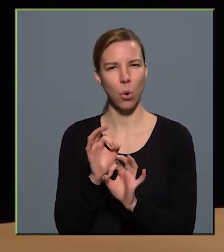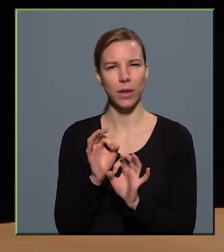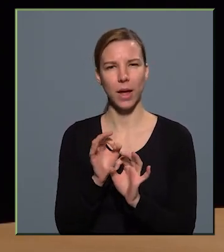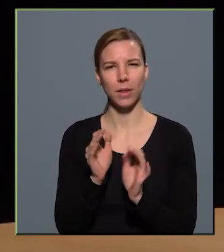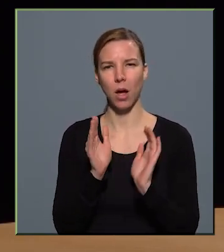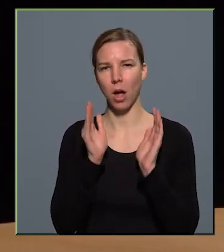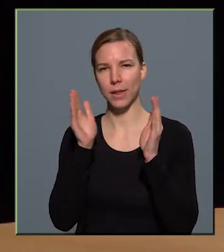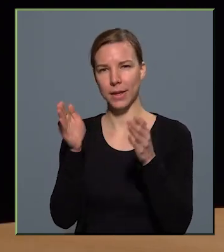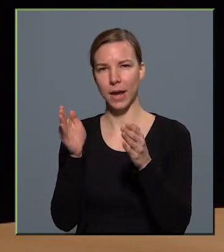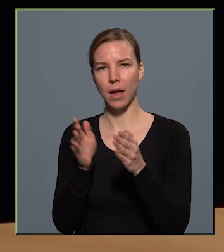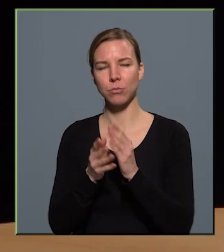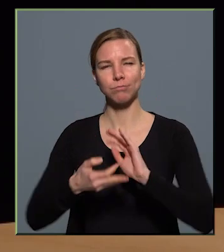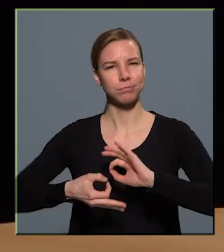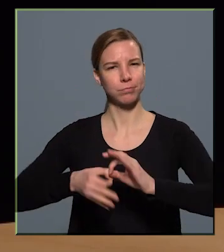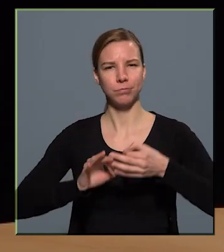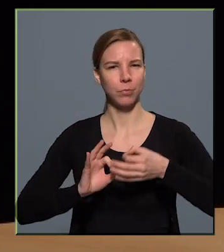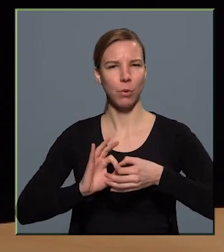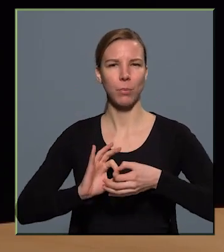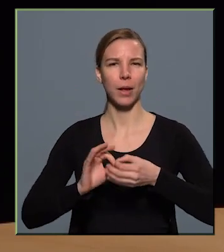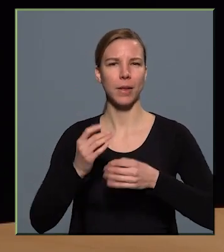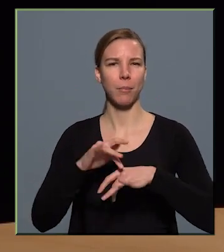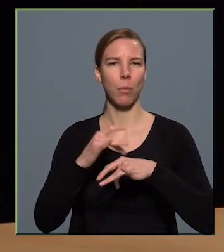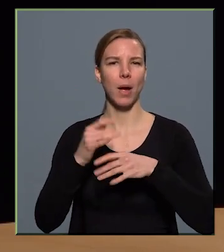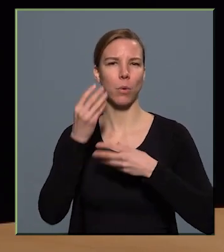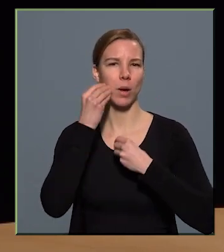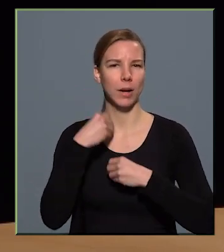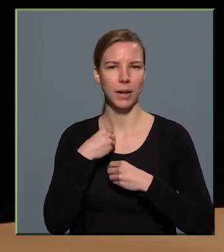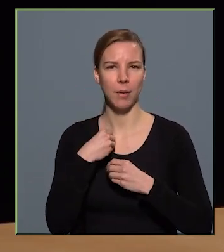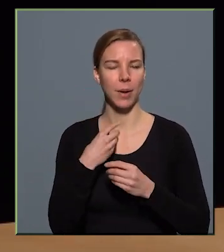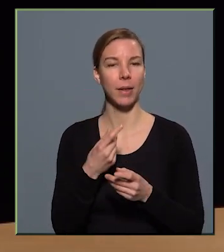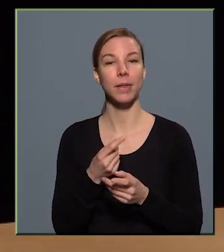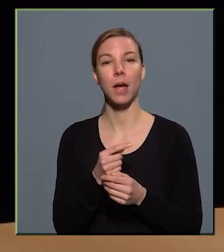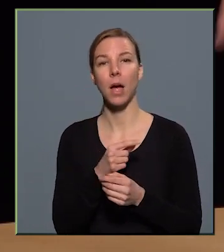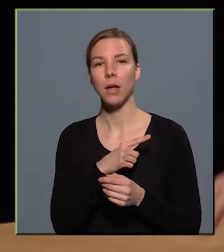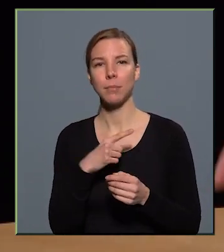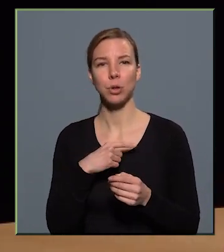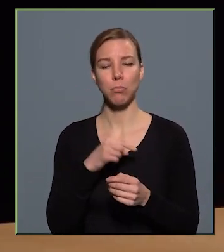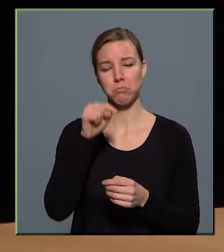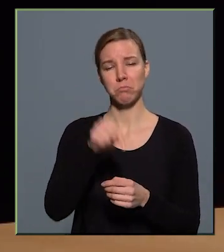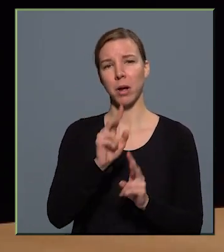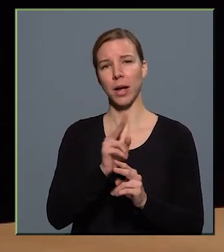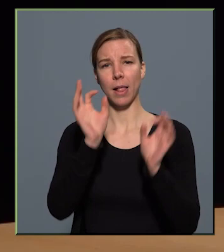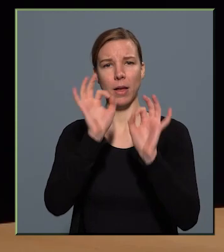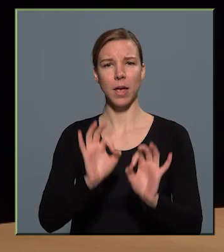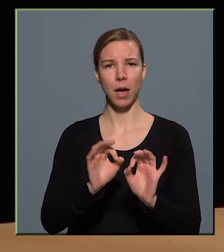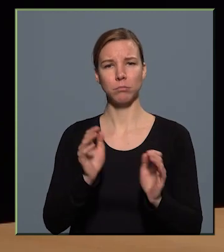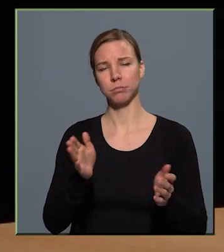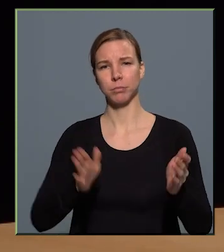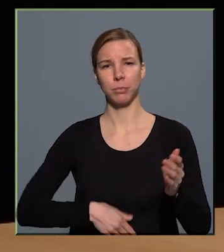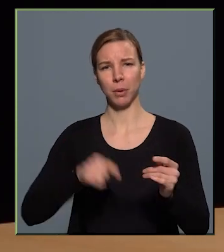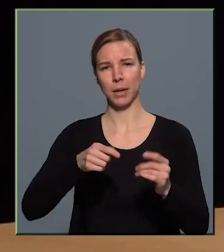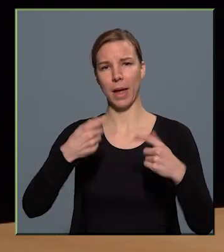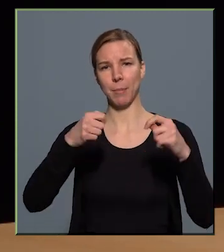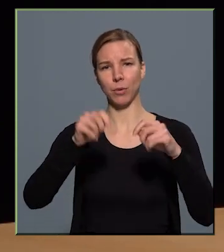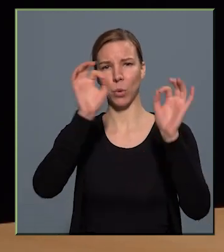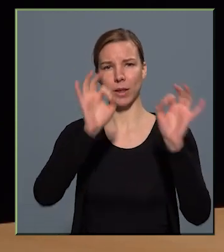hogy komplexen próbáljuk értelmezni a dolgainkat. Tehát nem lehet azt mondani, hogy ide most kell egy gyár, építünk egy gyárat. Ide most kell